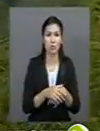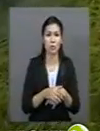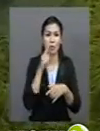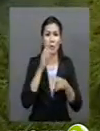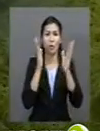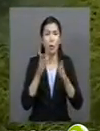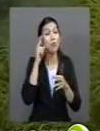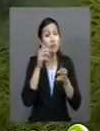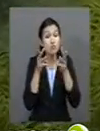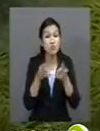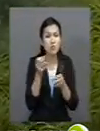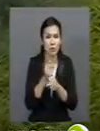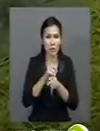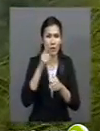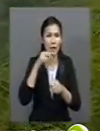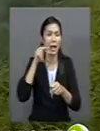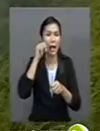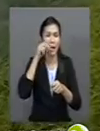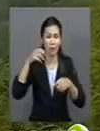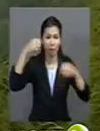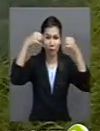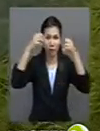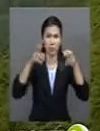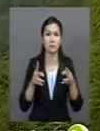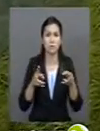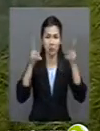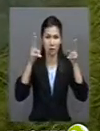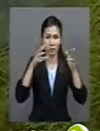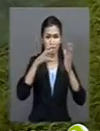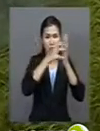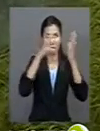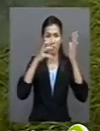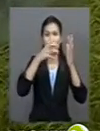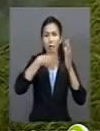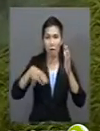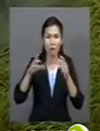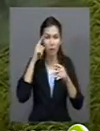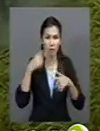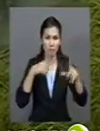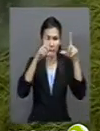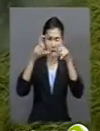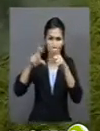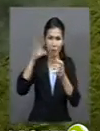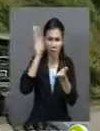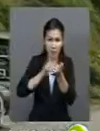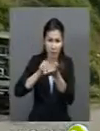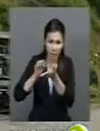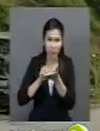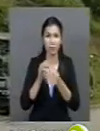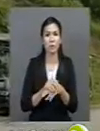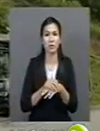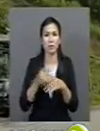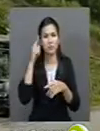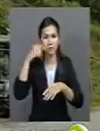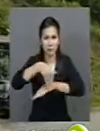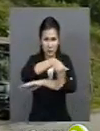ที่เขาเลยใช้วิธีตัดไฟยึดมิเตอร์เข้าไปสำรวจทรัพย์สินถ่ายภาพบันทึกเอาไว้เป็นหลักฐานจัด